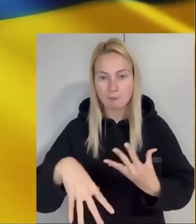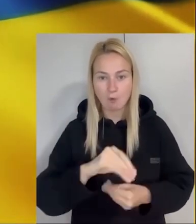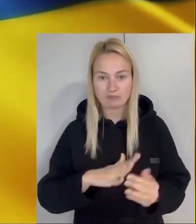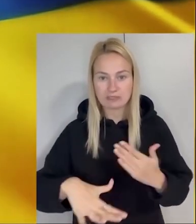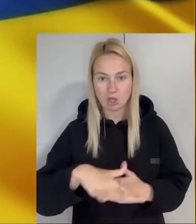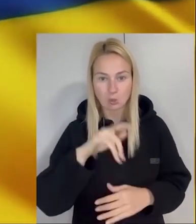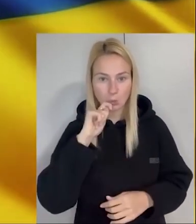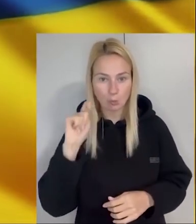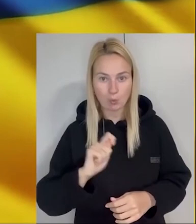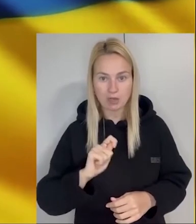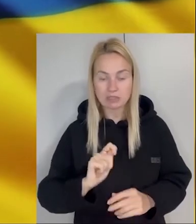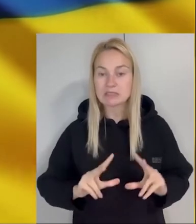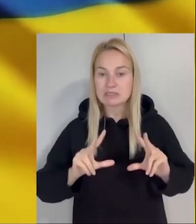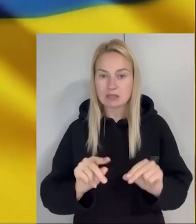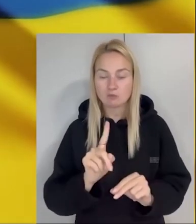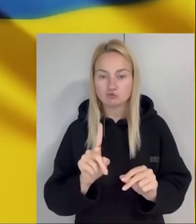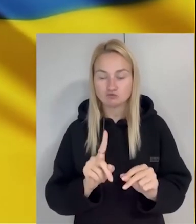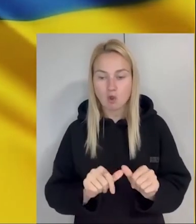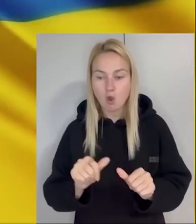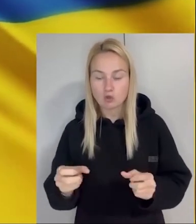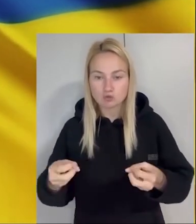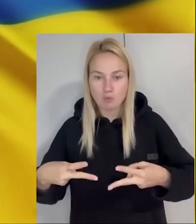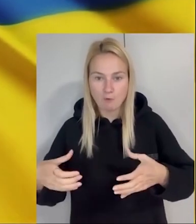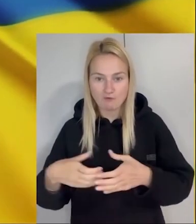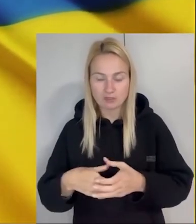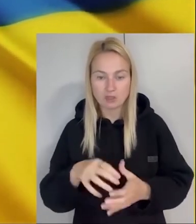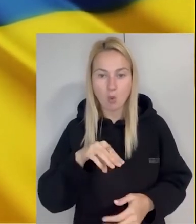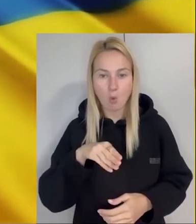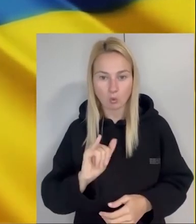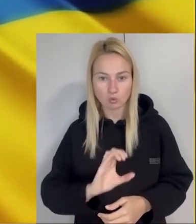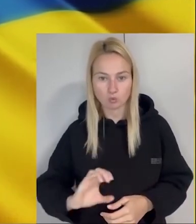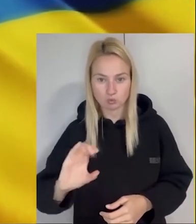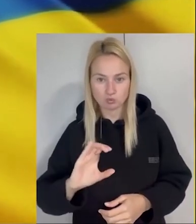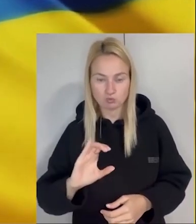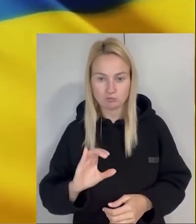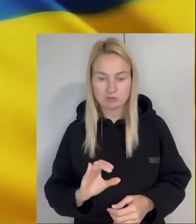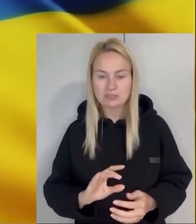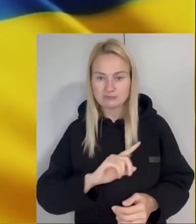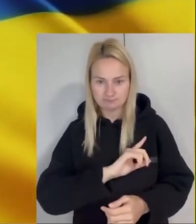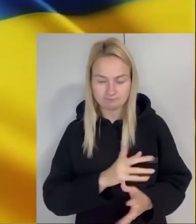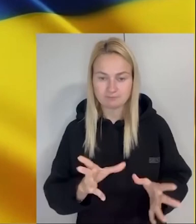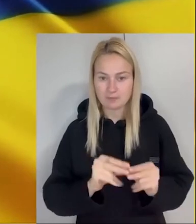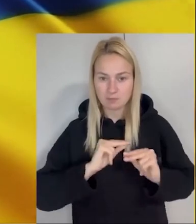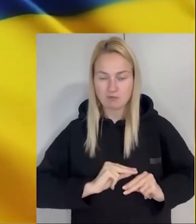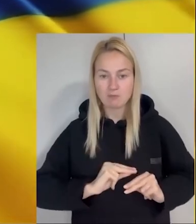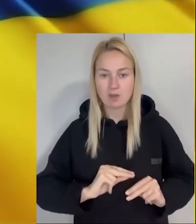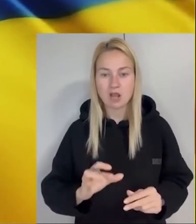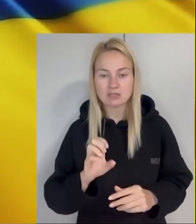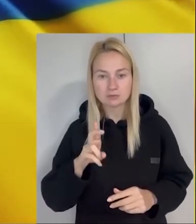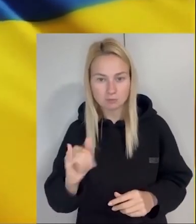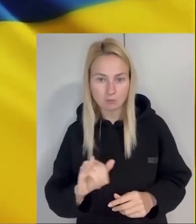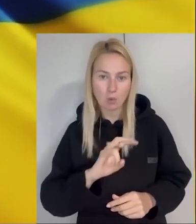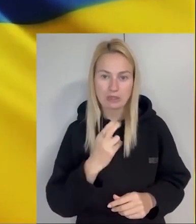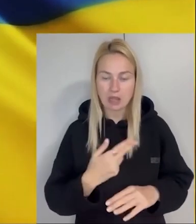всій території України. Запевняю, що особовий склад оперативно-тактичного угрупування Суми в тісній співпраці Служби безпеки,